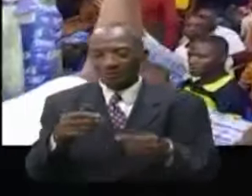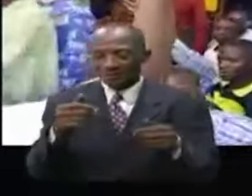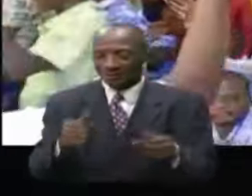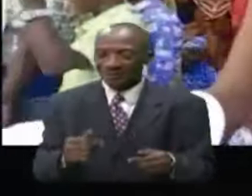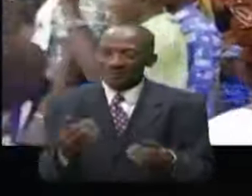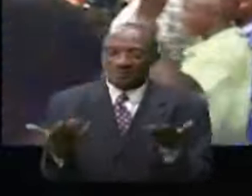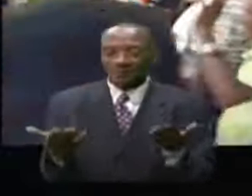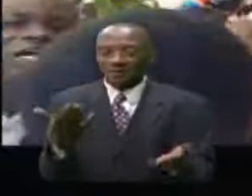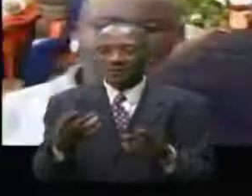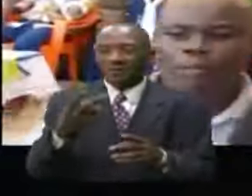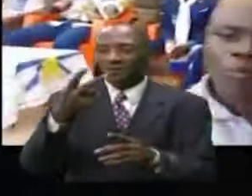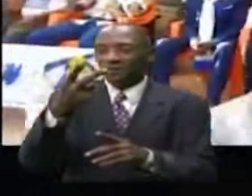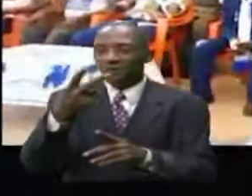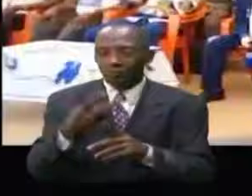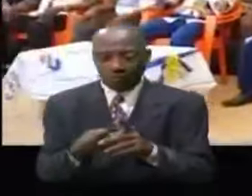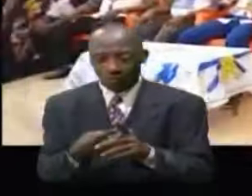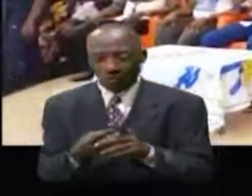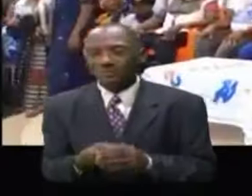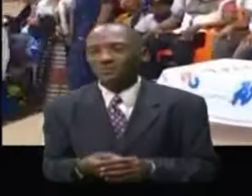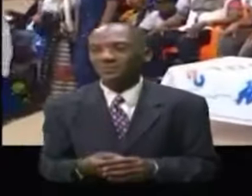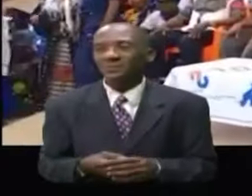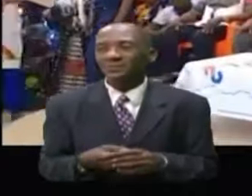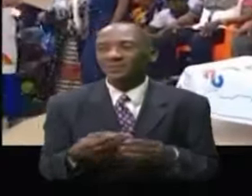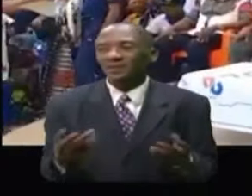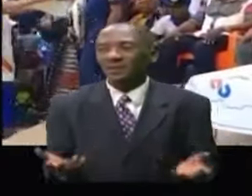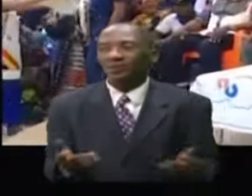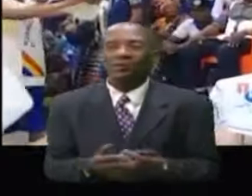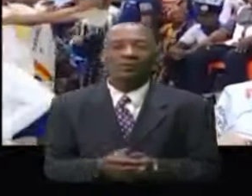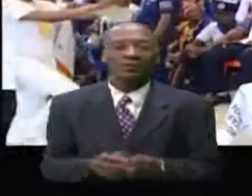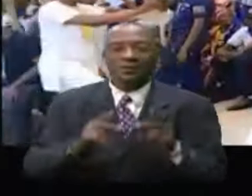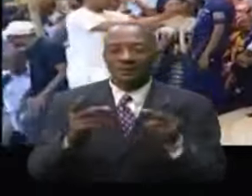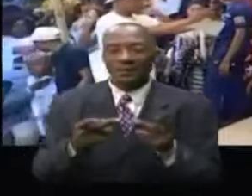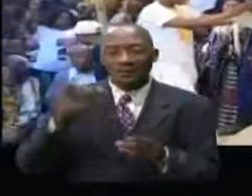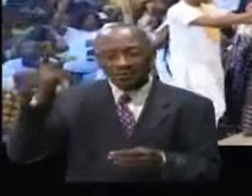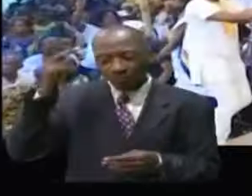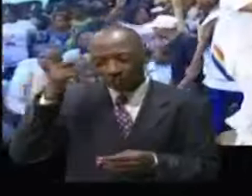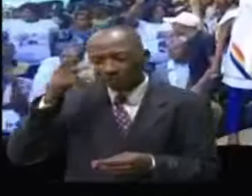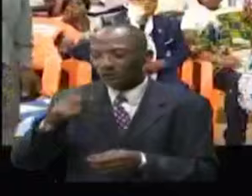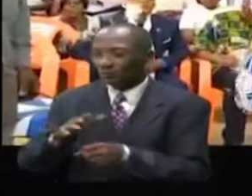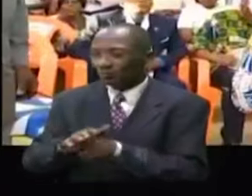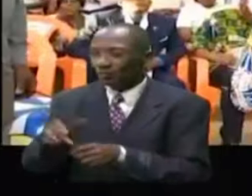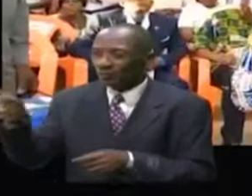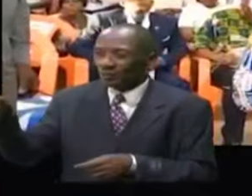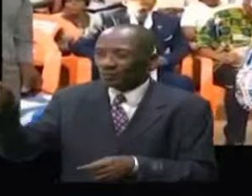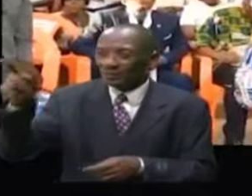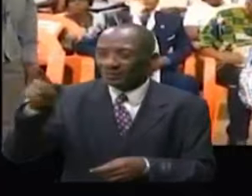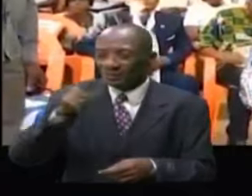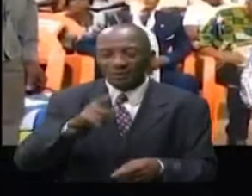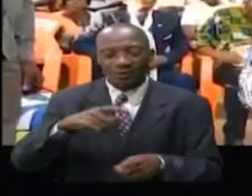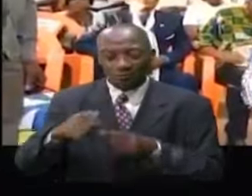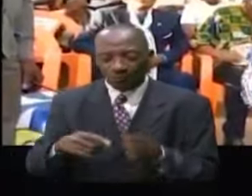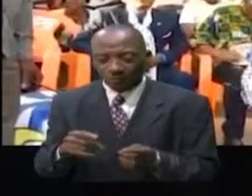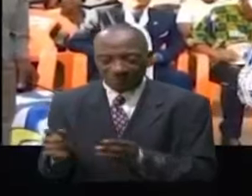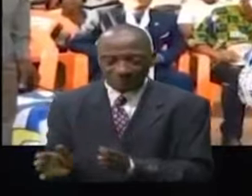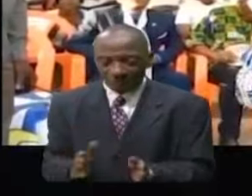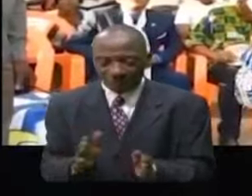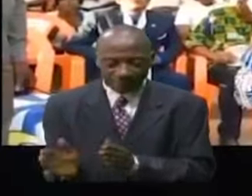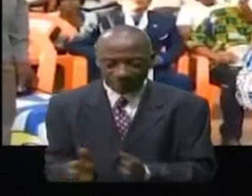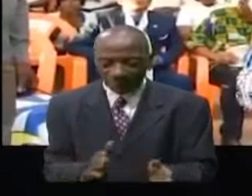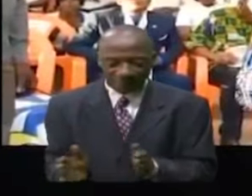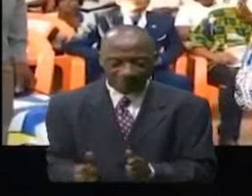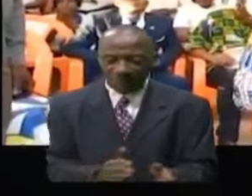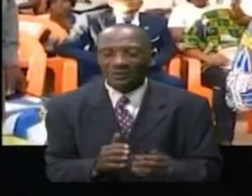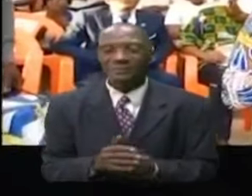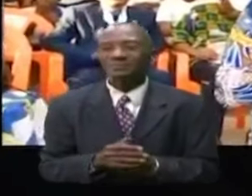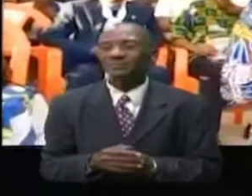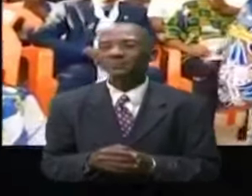humaine regroupée à l'entrée du marché municipal moderne. Le chef de l'exécutif provincial a prêché la paix, l'amour du